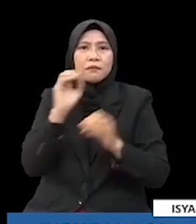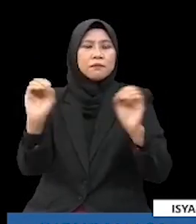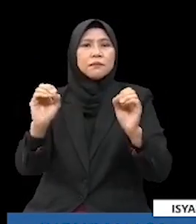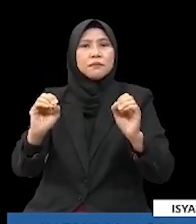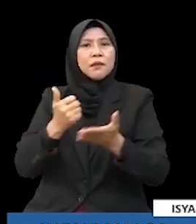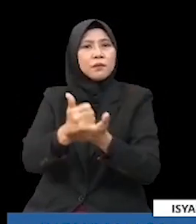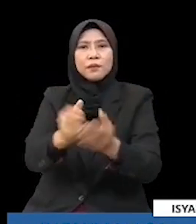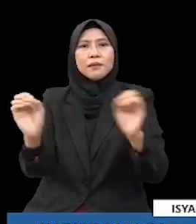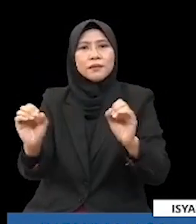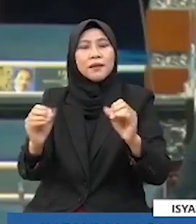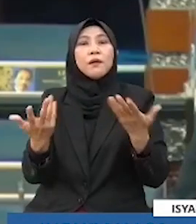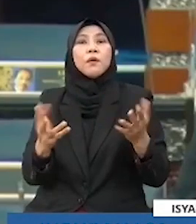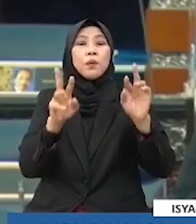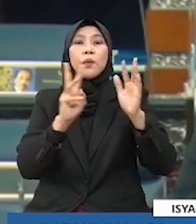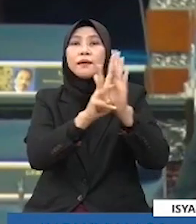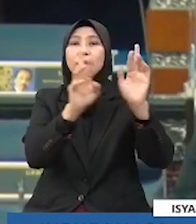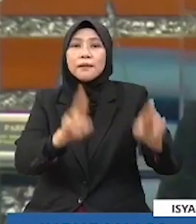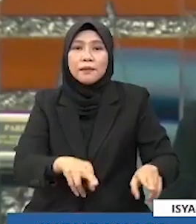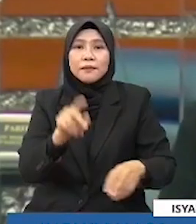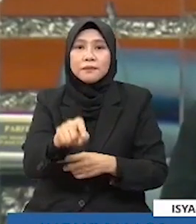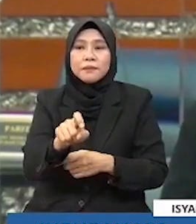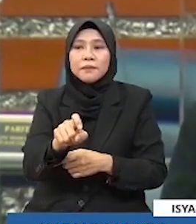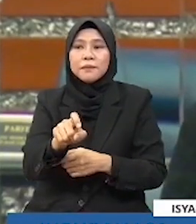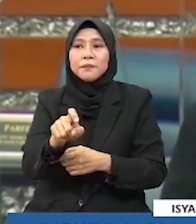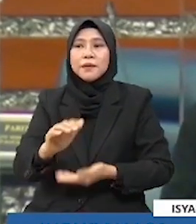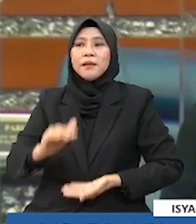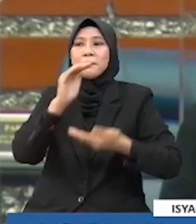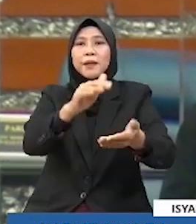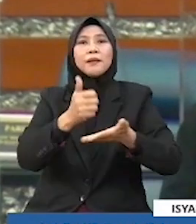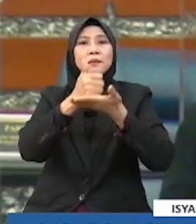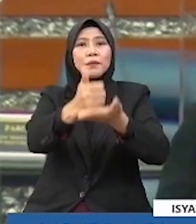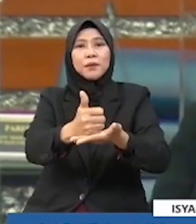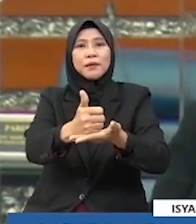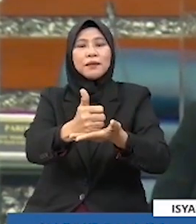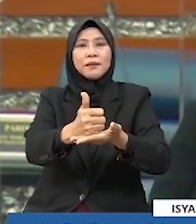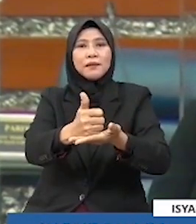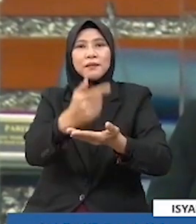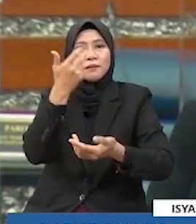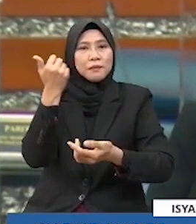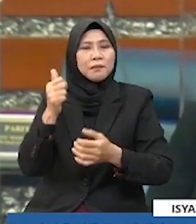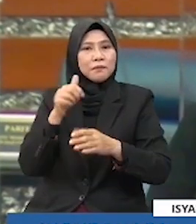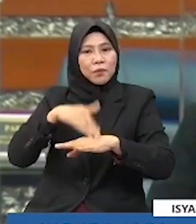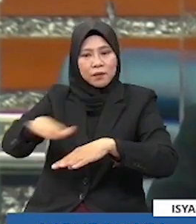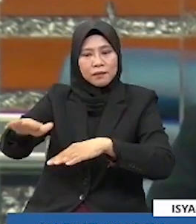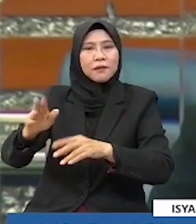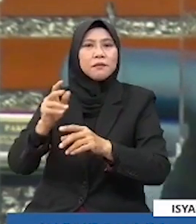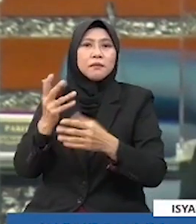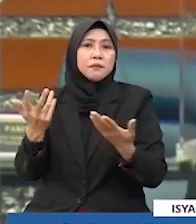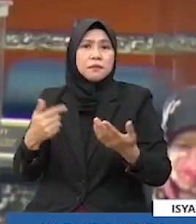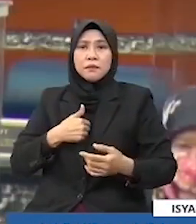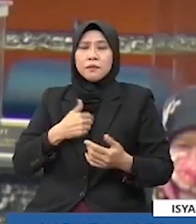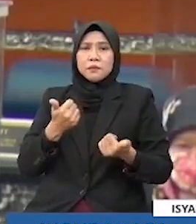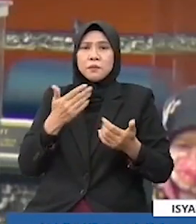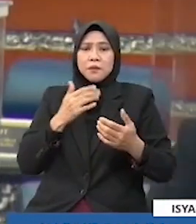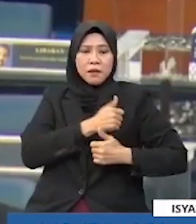sampai saya kira ya tanya buat bak menundukkan menyampaikan bantuan Oke kami yang biasa banjir mengantar bantuan kita